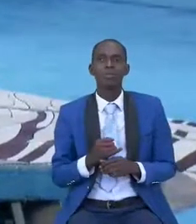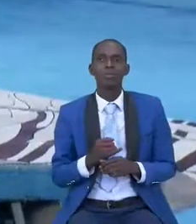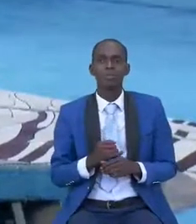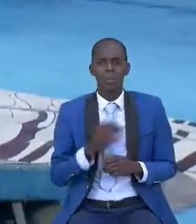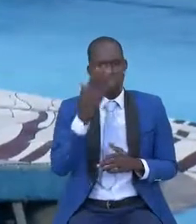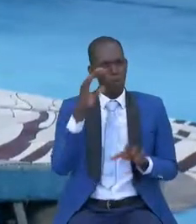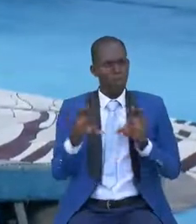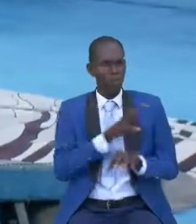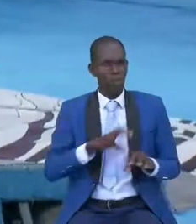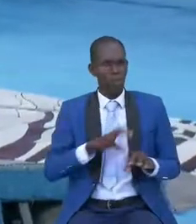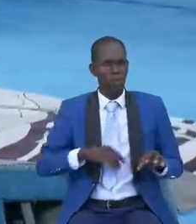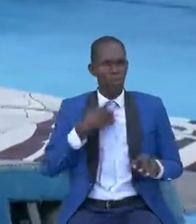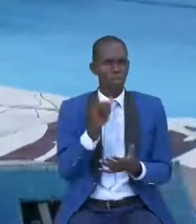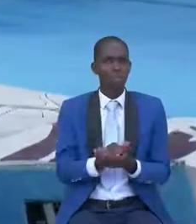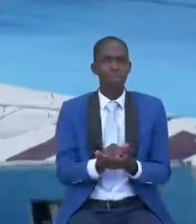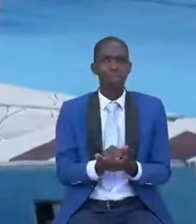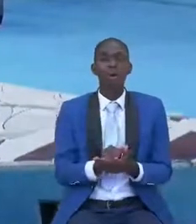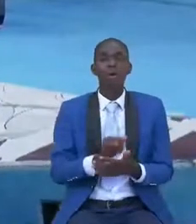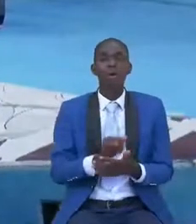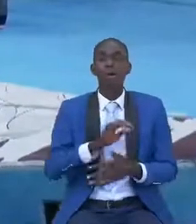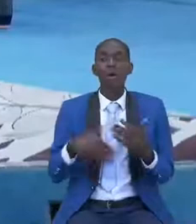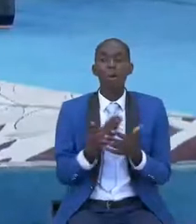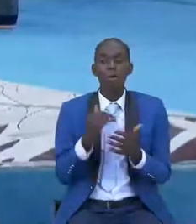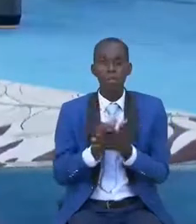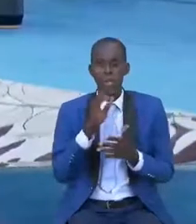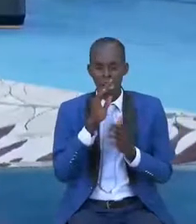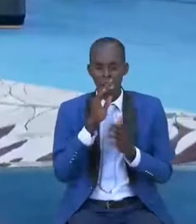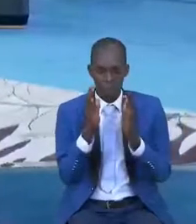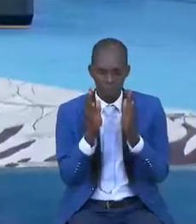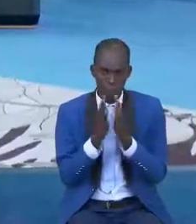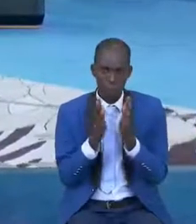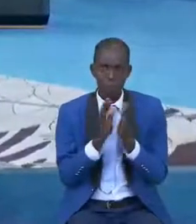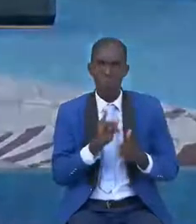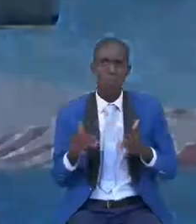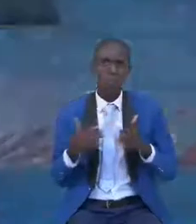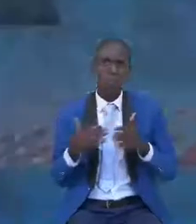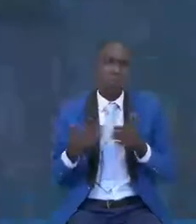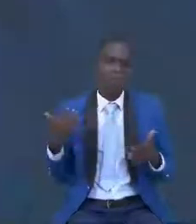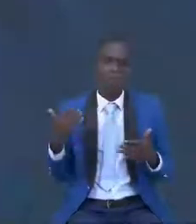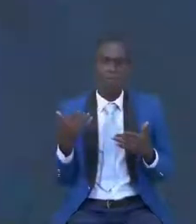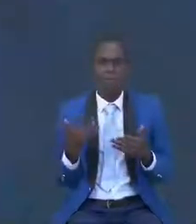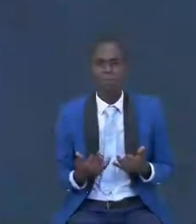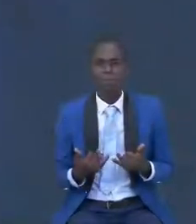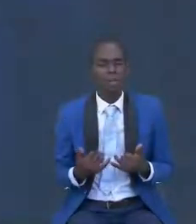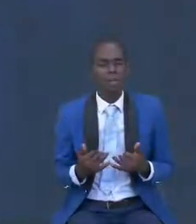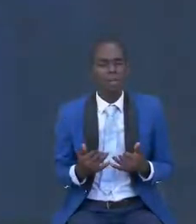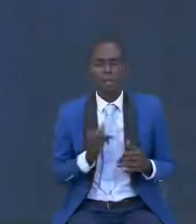aussi grande foi. Pourquoi il a dit ça? Ceux qui priaient,